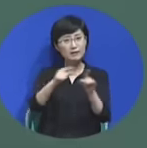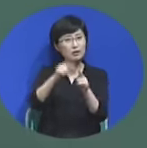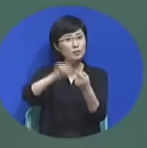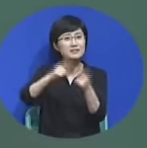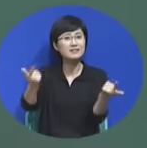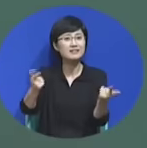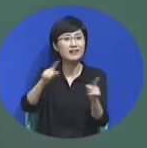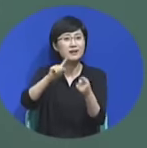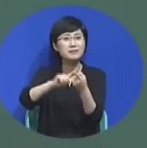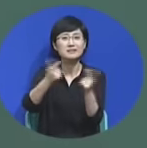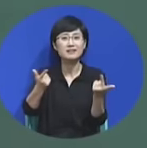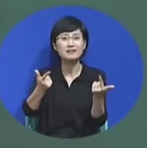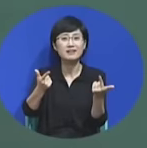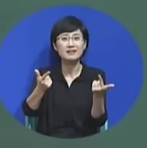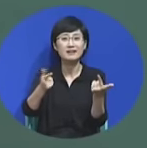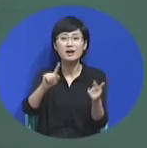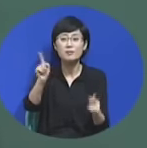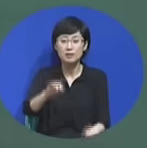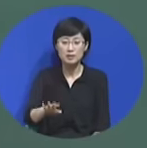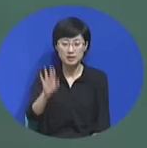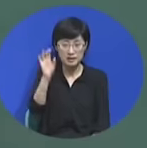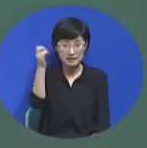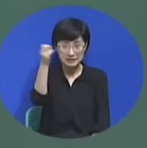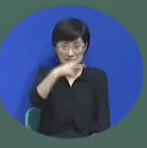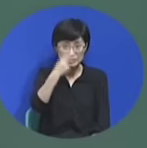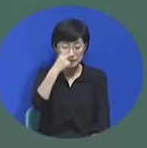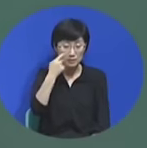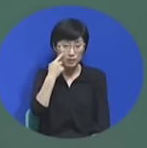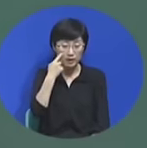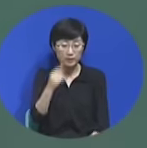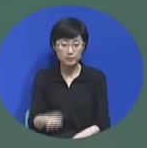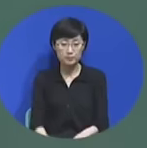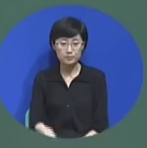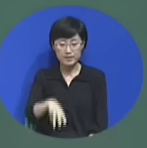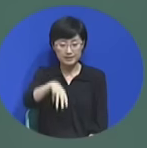但在这里出来兄弟这样的复数. 요 내용이 정확하게 이렇게 연결됩니다. 창세기